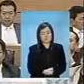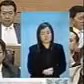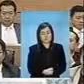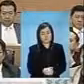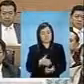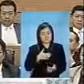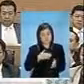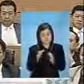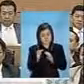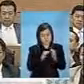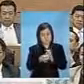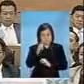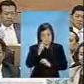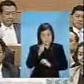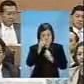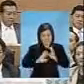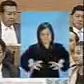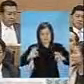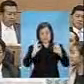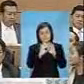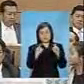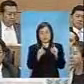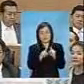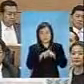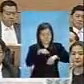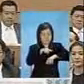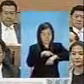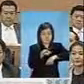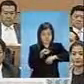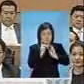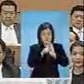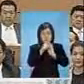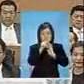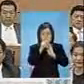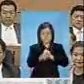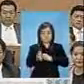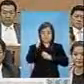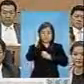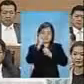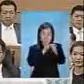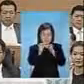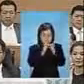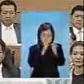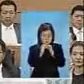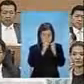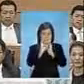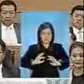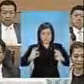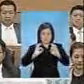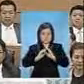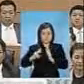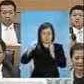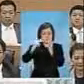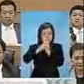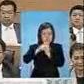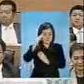านประธานอีกเรื่องหนึ่งจริงๆเรื่องนี้สำคัญที่สุดผมเหลือเวลาอีก11นาทีเศษก็จะใช้อธิบายความเรื่องนี้เป็นเรื่องหลัก ครับครับเดี๋ยวท่านประเ